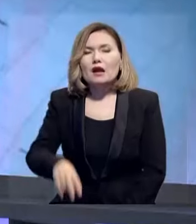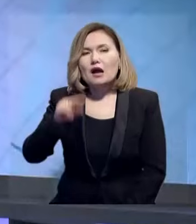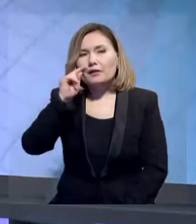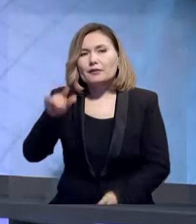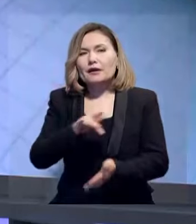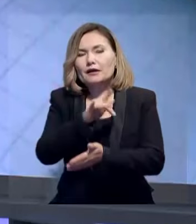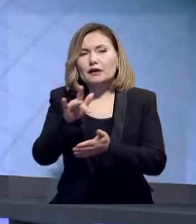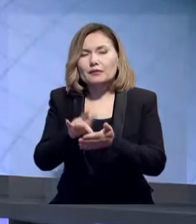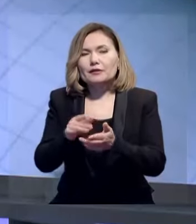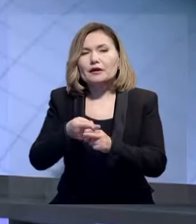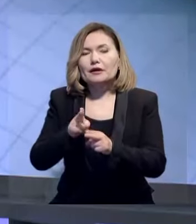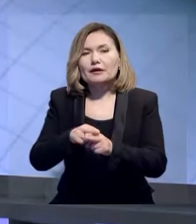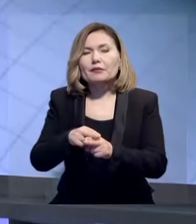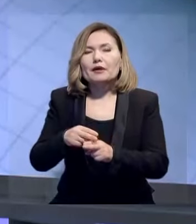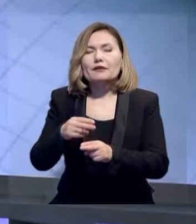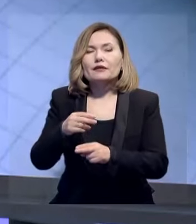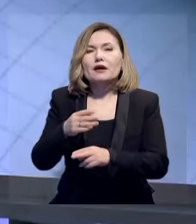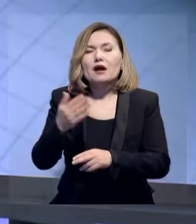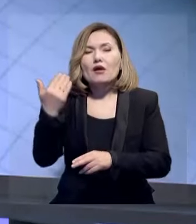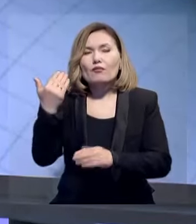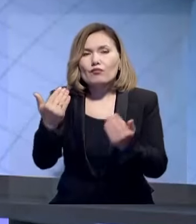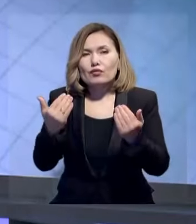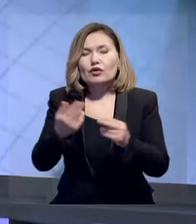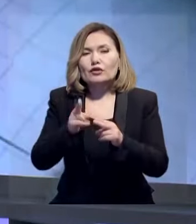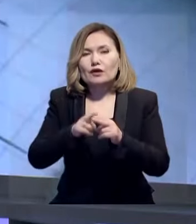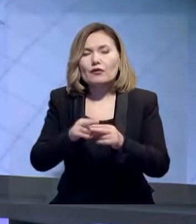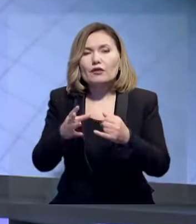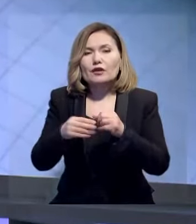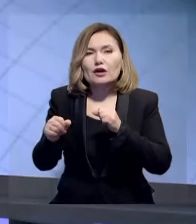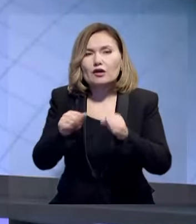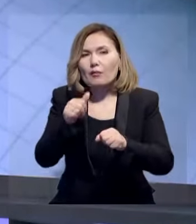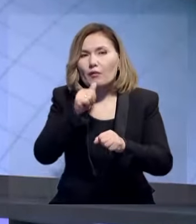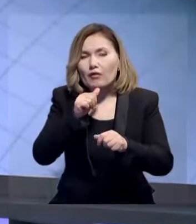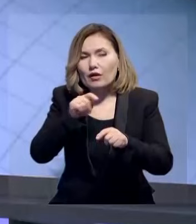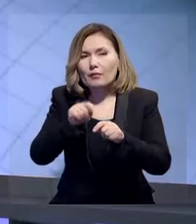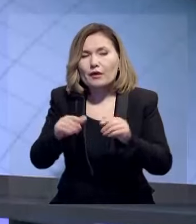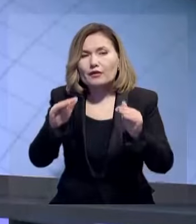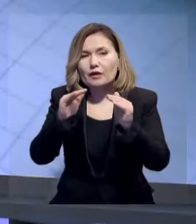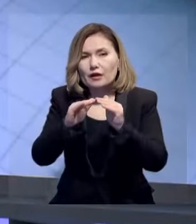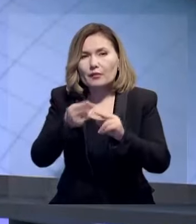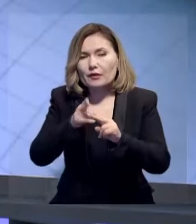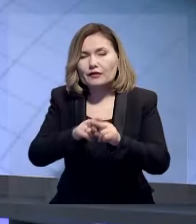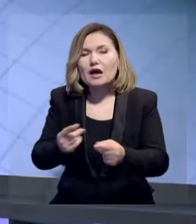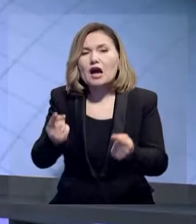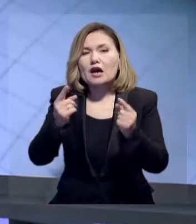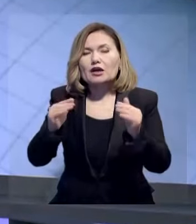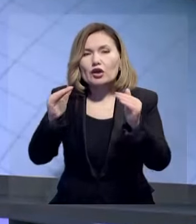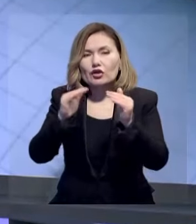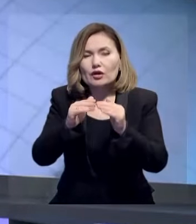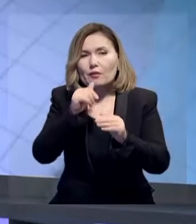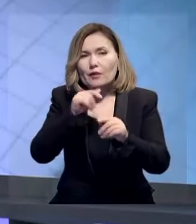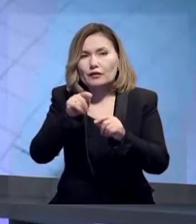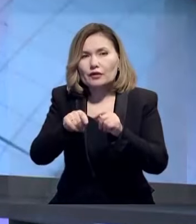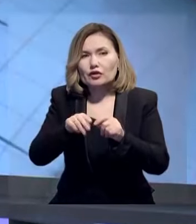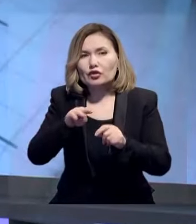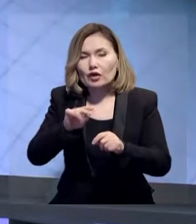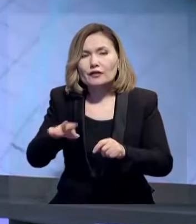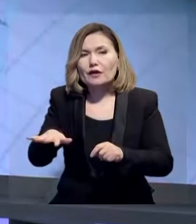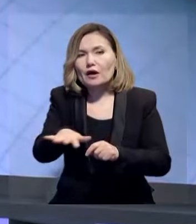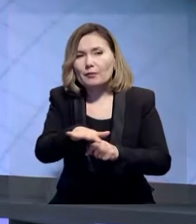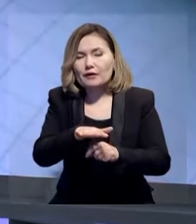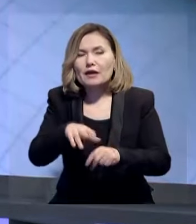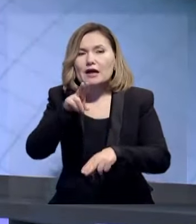Шымкент қаласындағы ғимараттар сейсмикалық тексерістен өтті. Инженерлер қаладағы ірі панельді тұрғын үйлерді сынап көрді. Тұран шағын